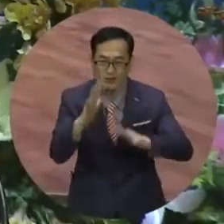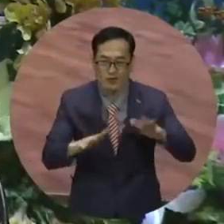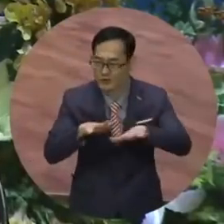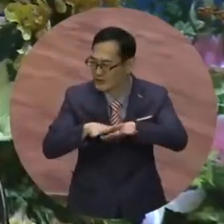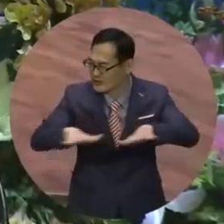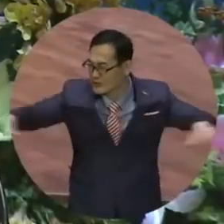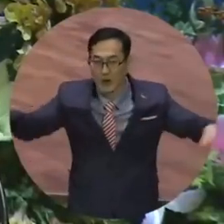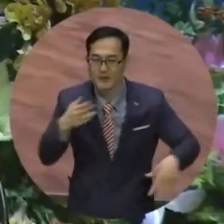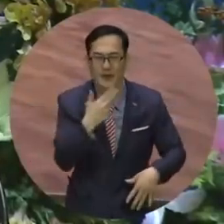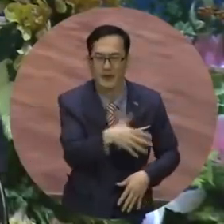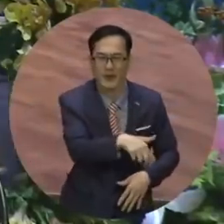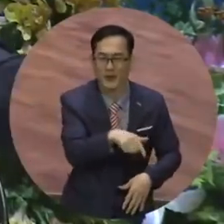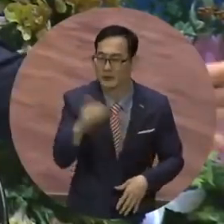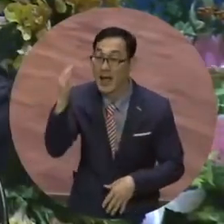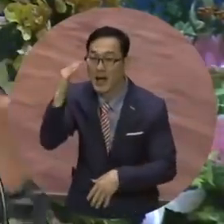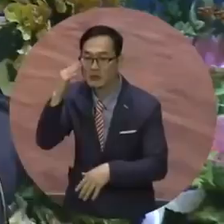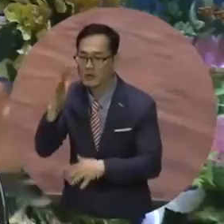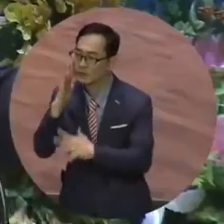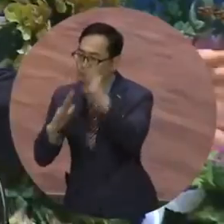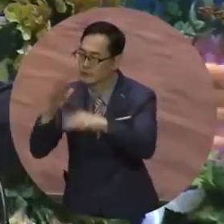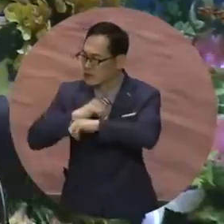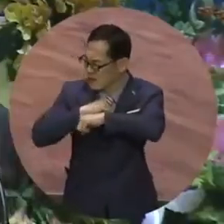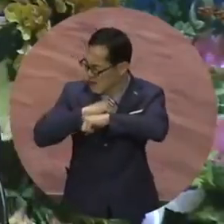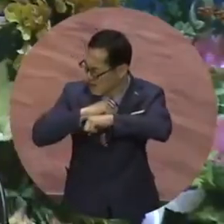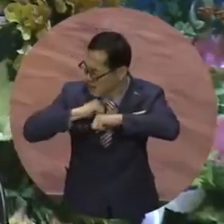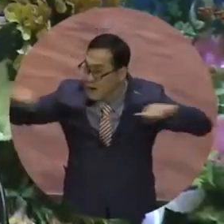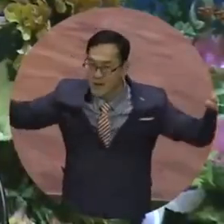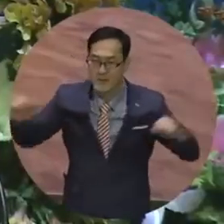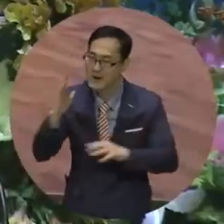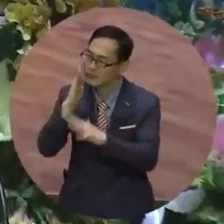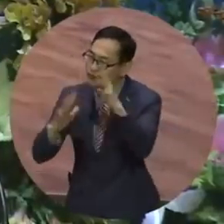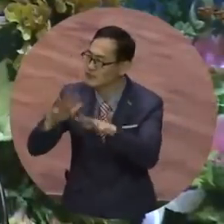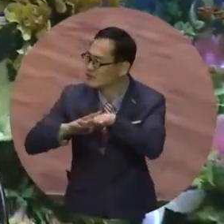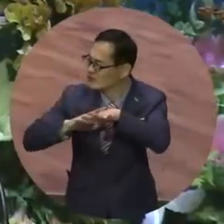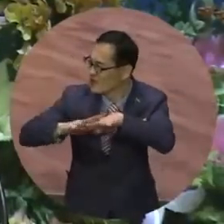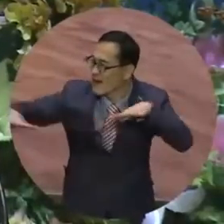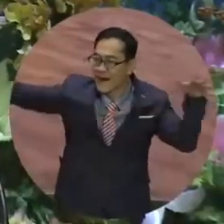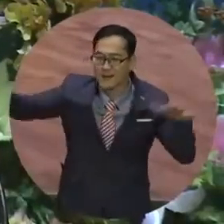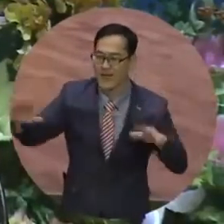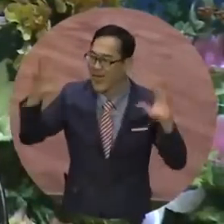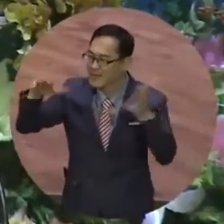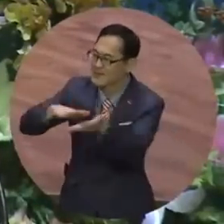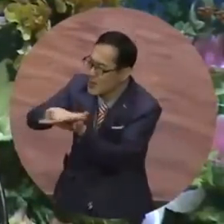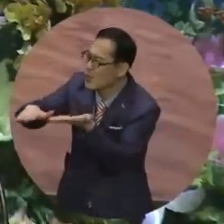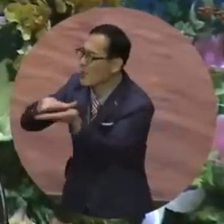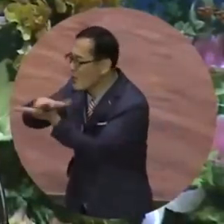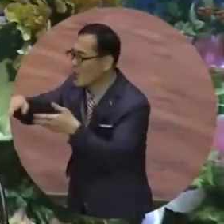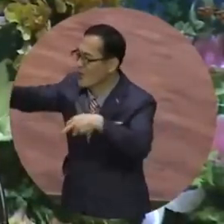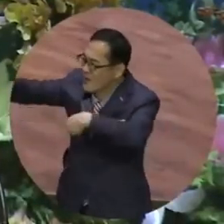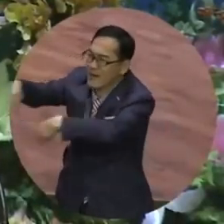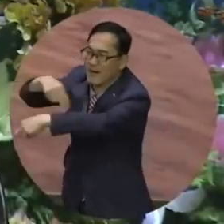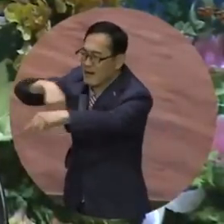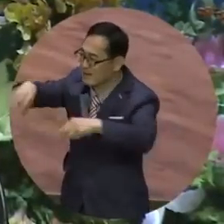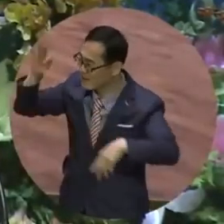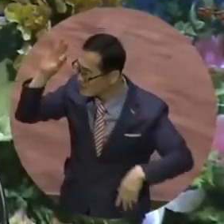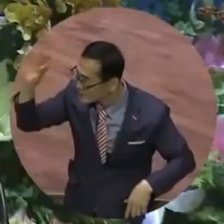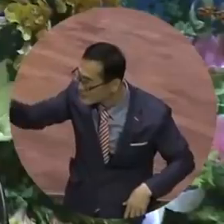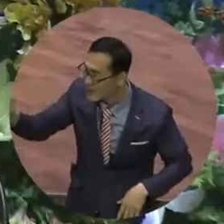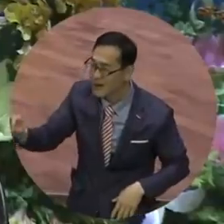없는데, 외국 가면 전부 다 그냥 초원이, 푸른 초원이. 그러니까 애들 노는 거 보면 천사들, 아,